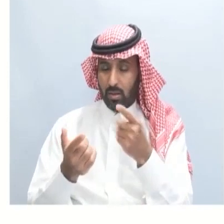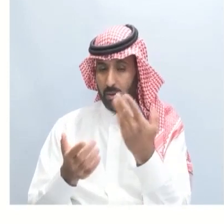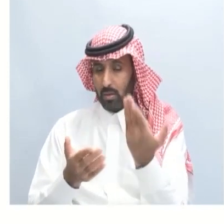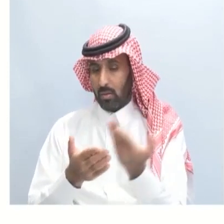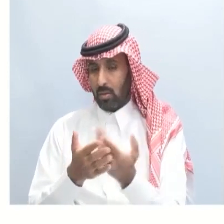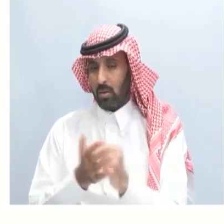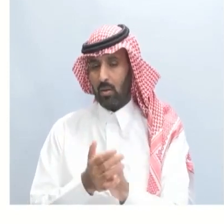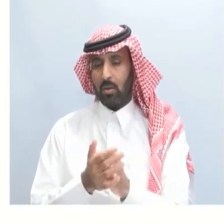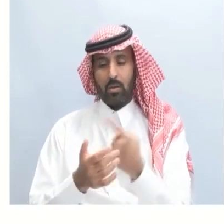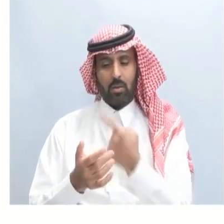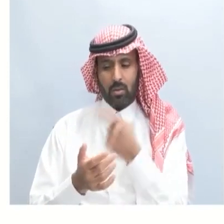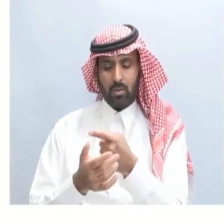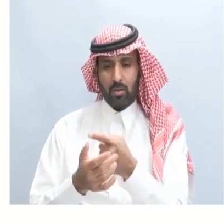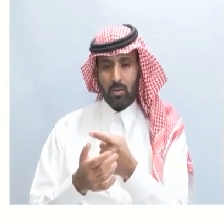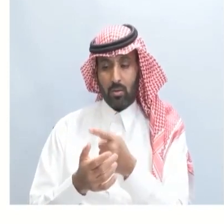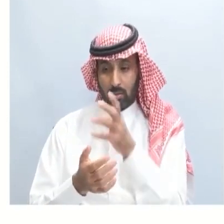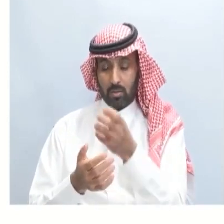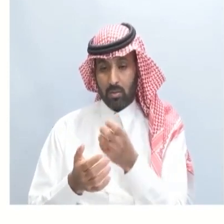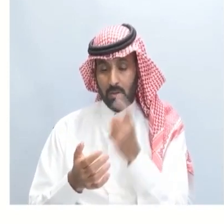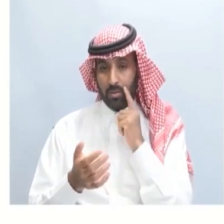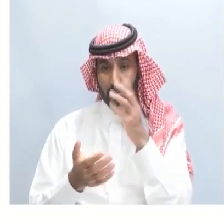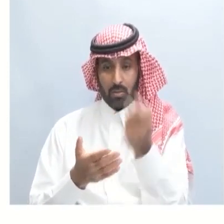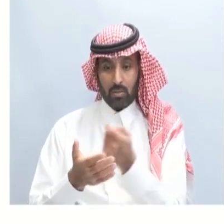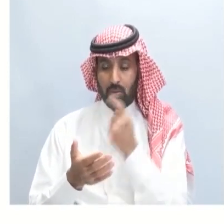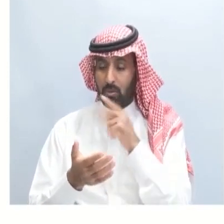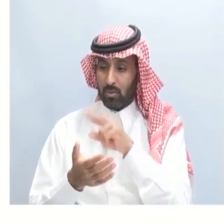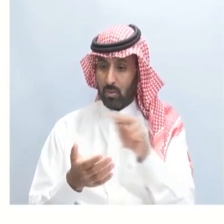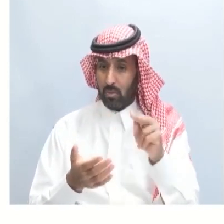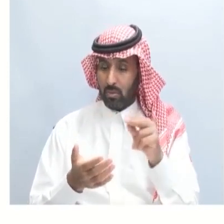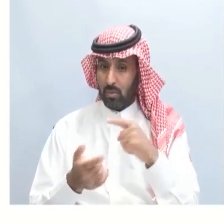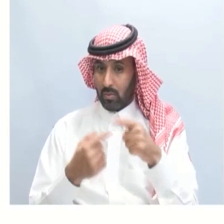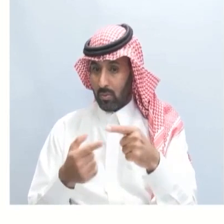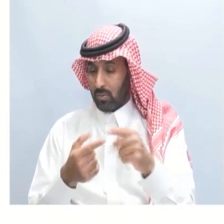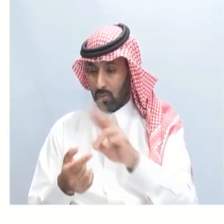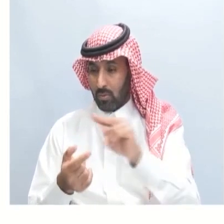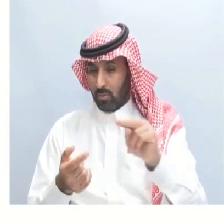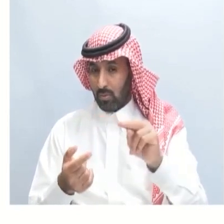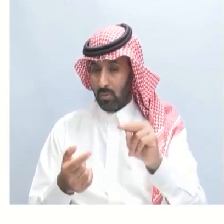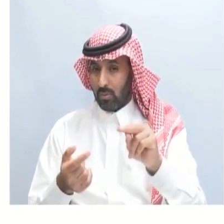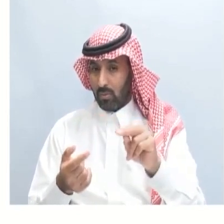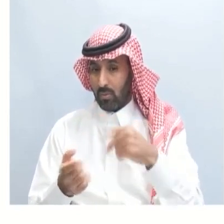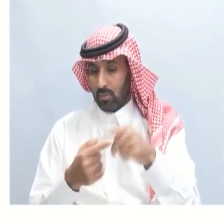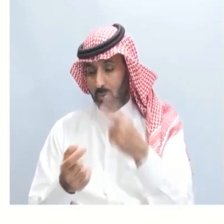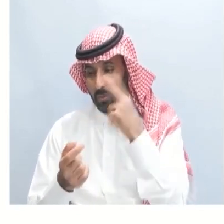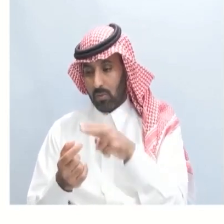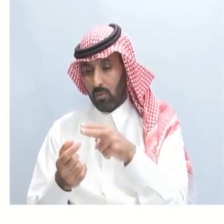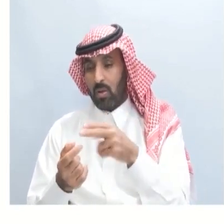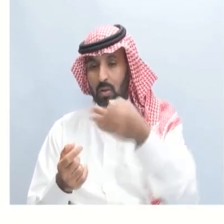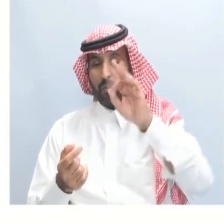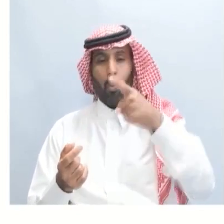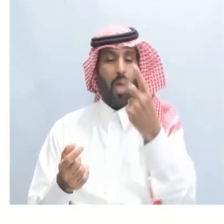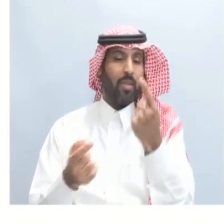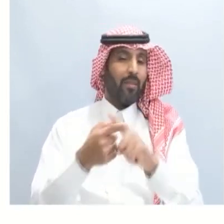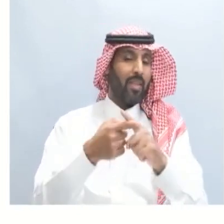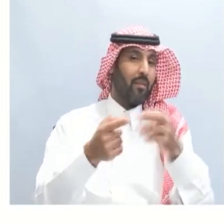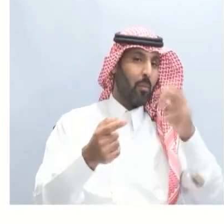محاوله هل تاخذ ه هذه البيانات نمطا محدد نعم لكل محاوله نجد ان اف1 في ام 1